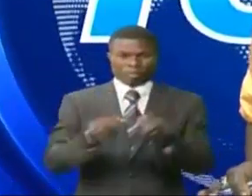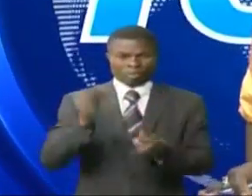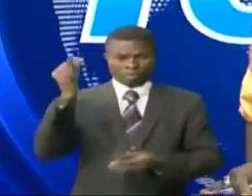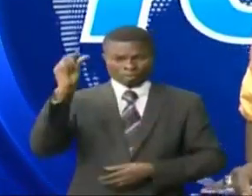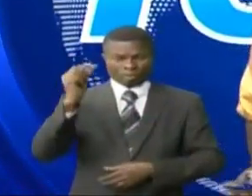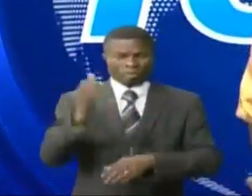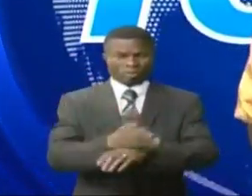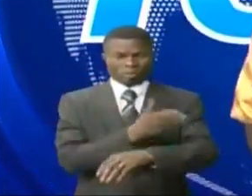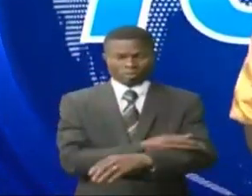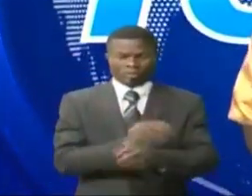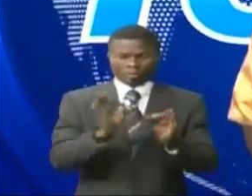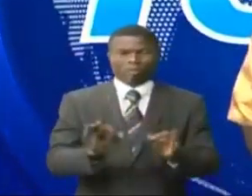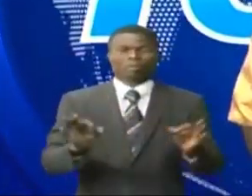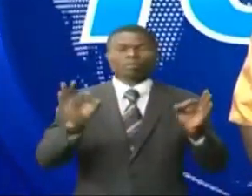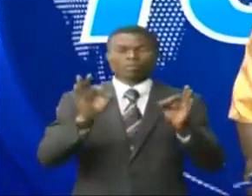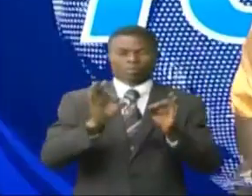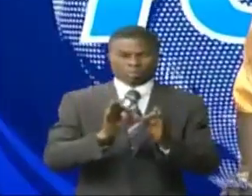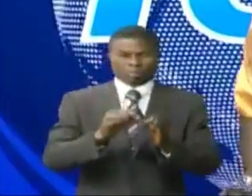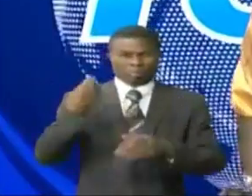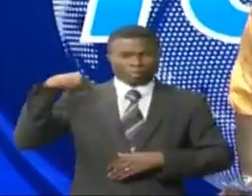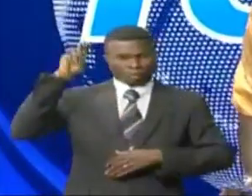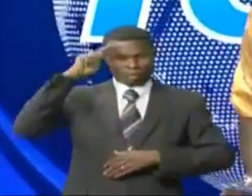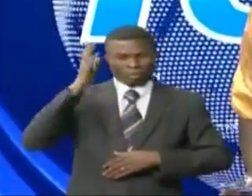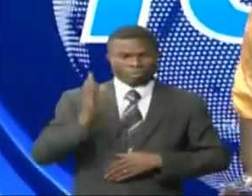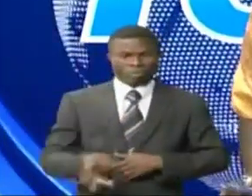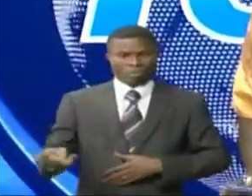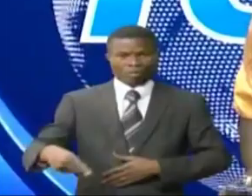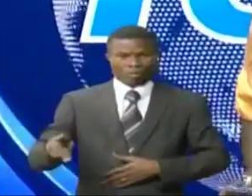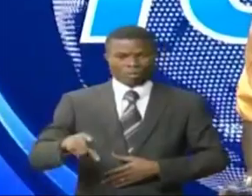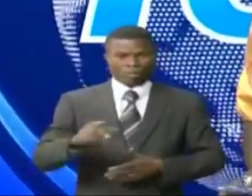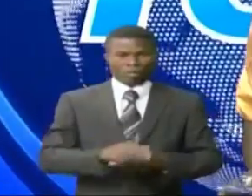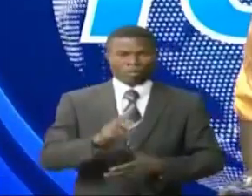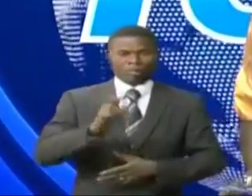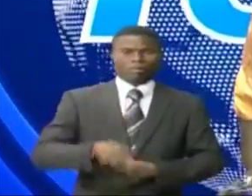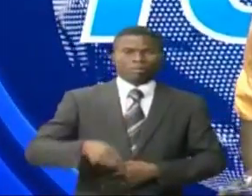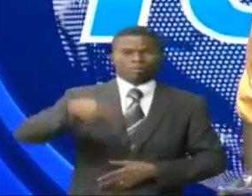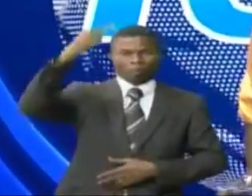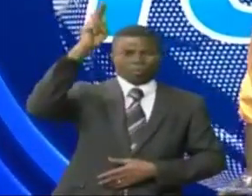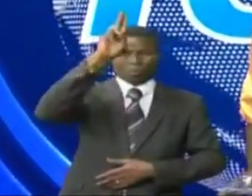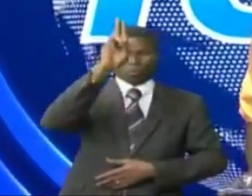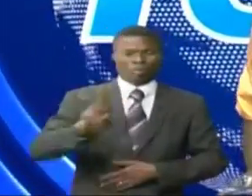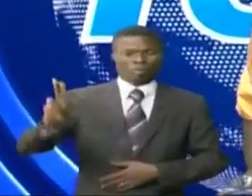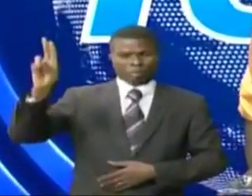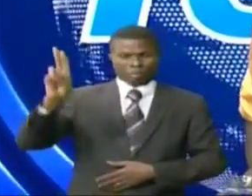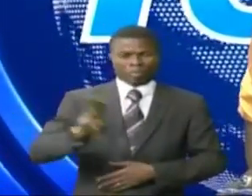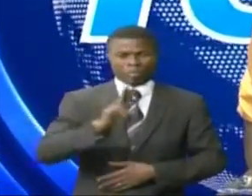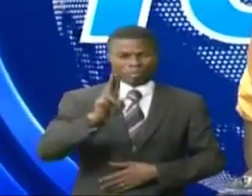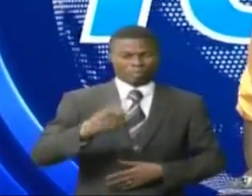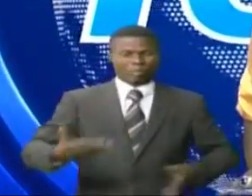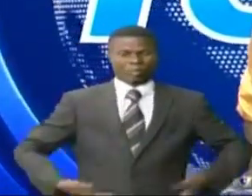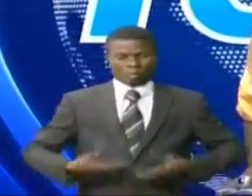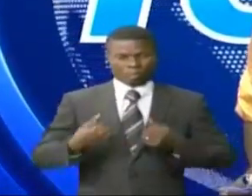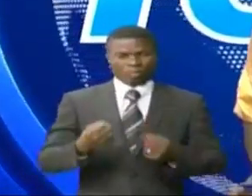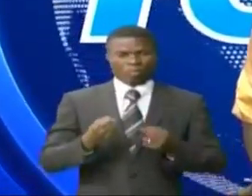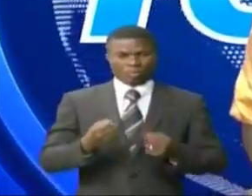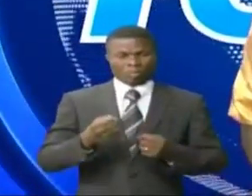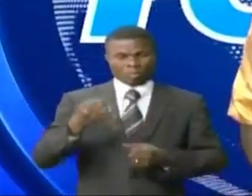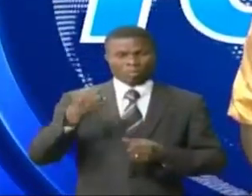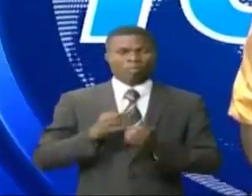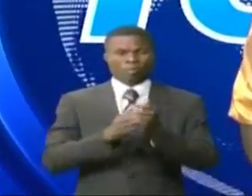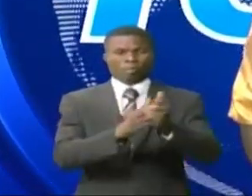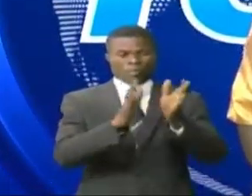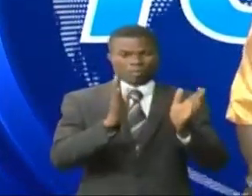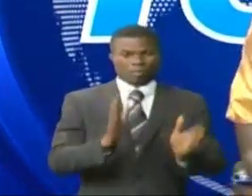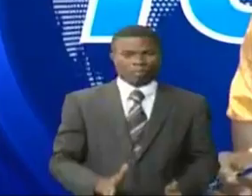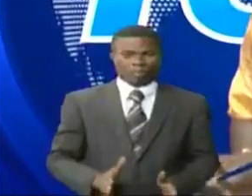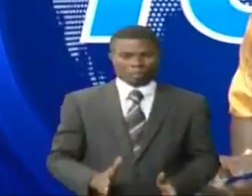des avancées significatives, le gouverneur de la province du Haut-Uele, Norbert Basséané, a salué ce leadership